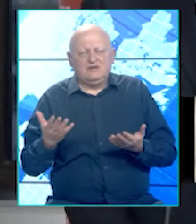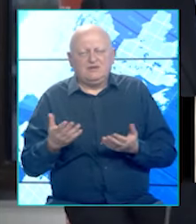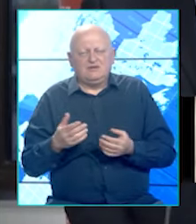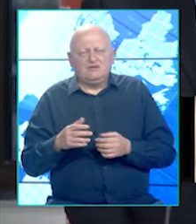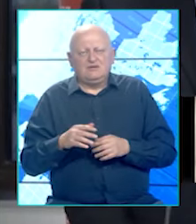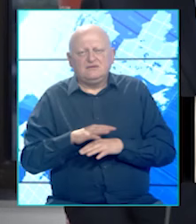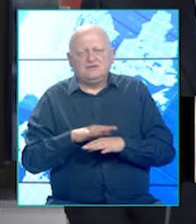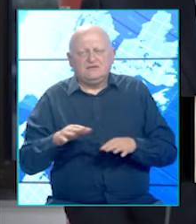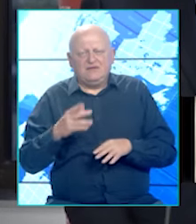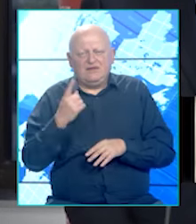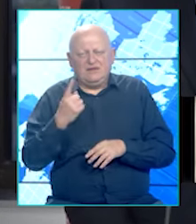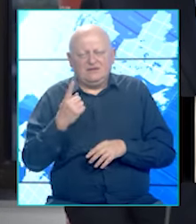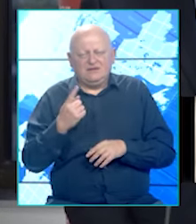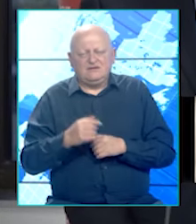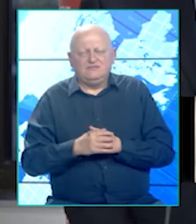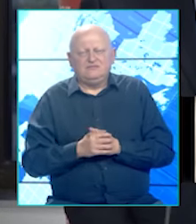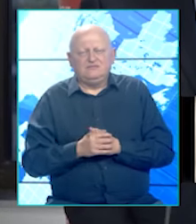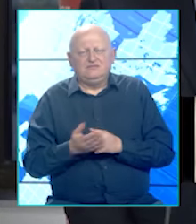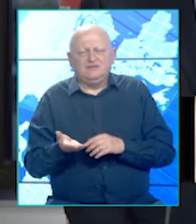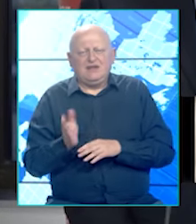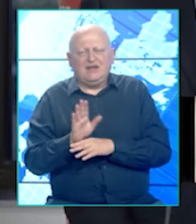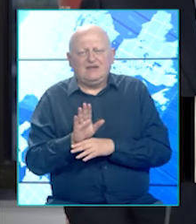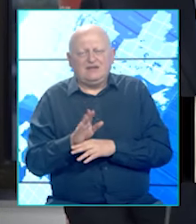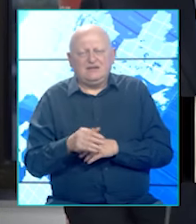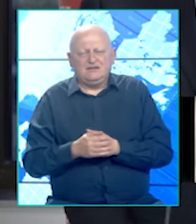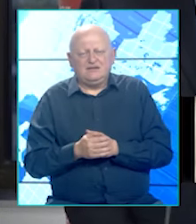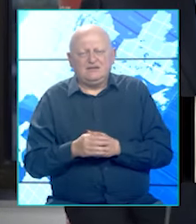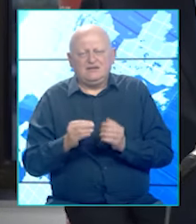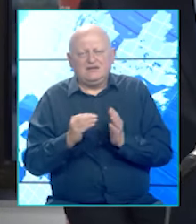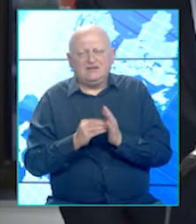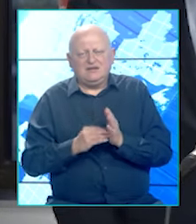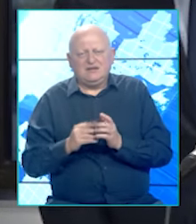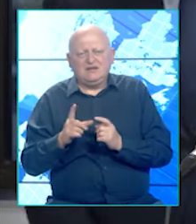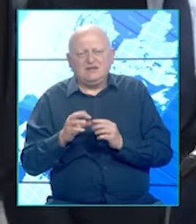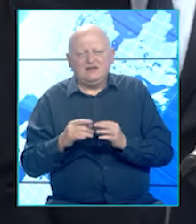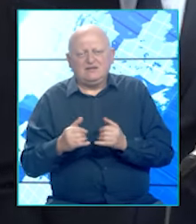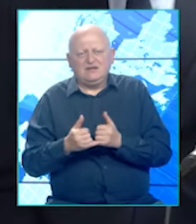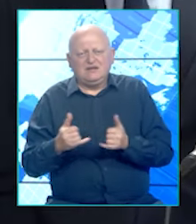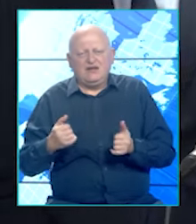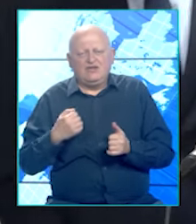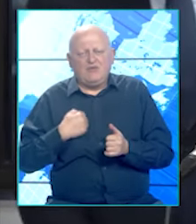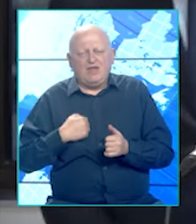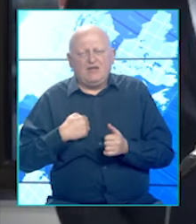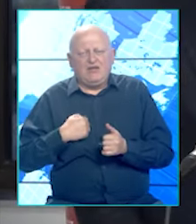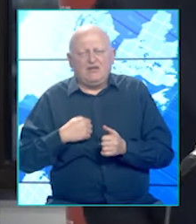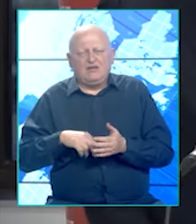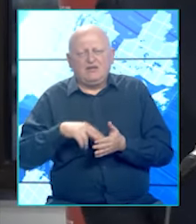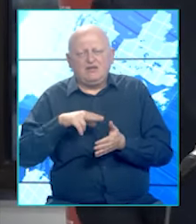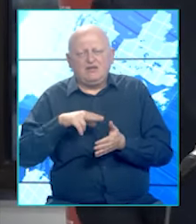da će sve jedan kandidat na listi SNSD u grad Banja Luci potpisati